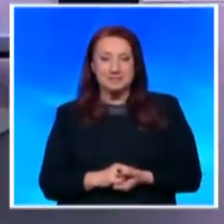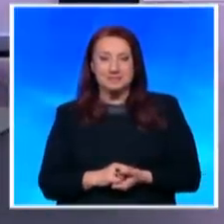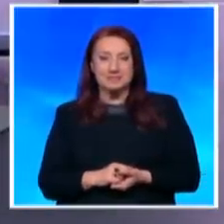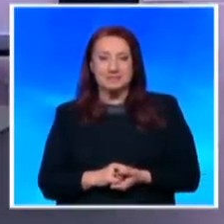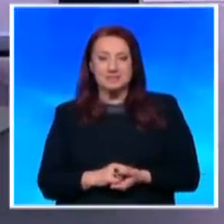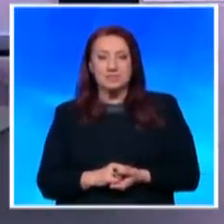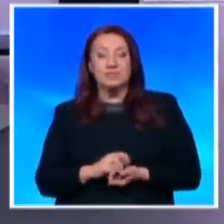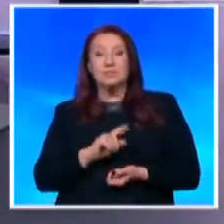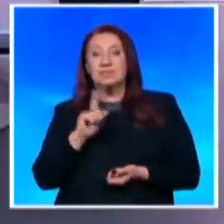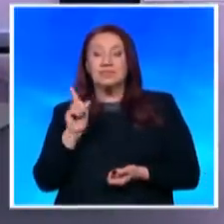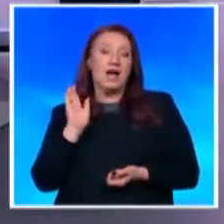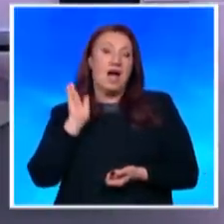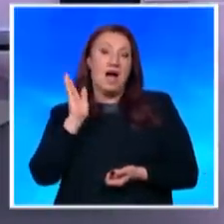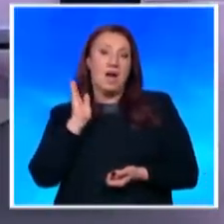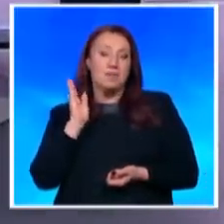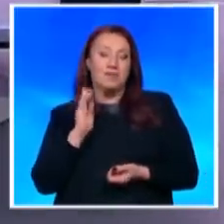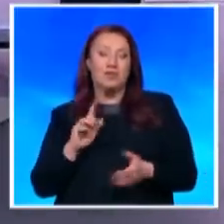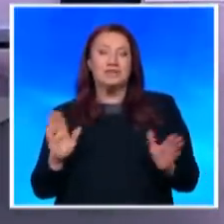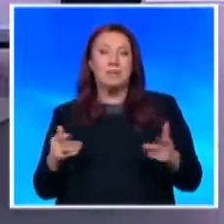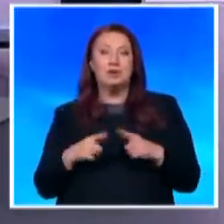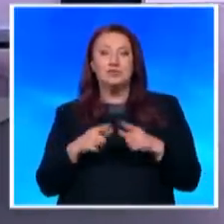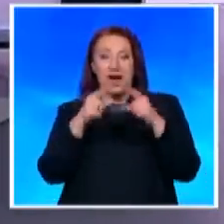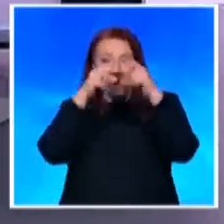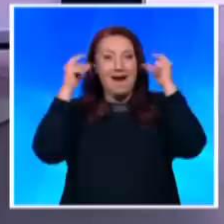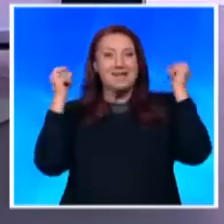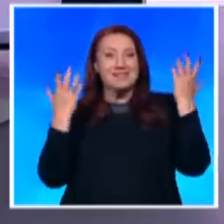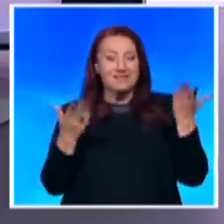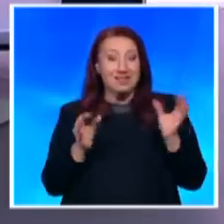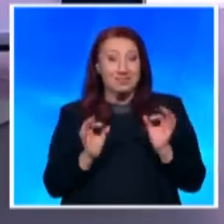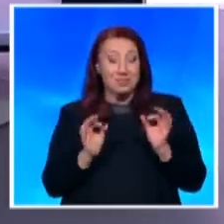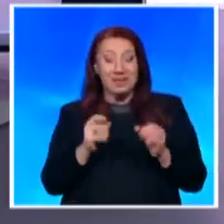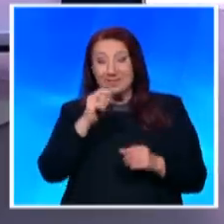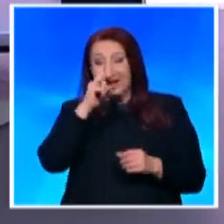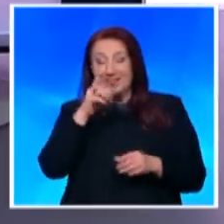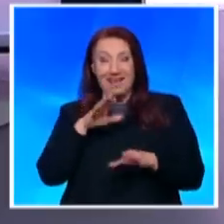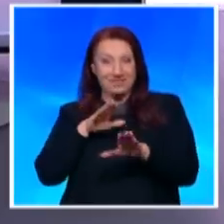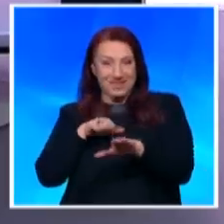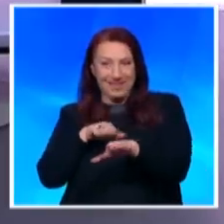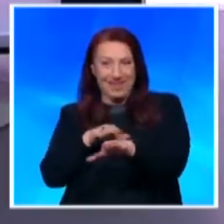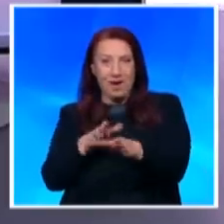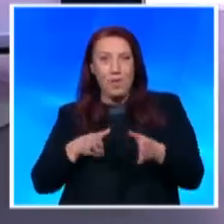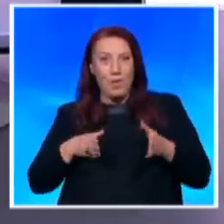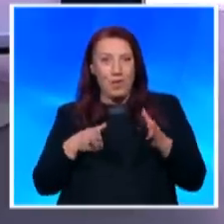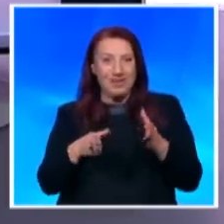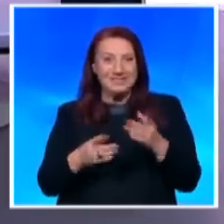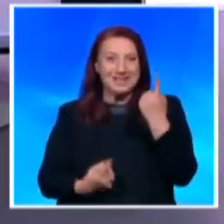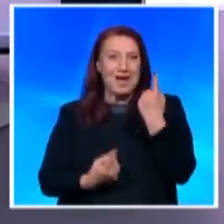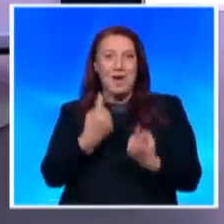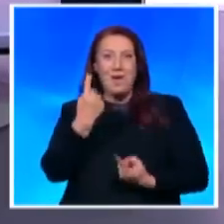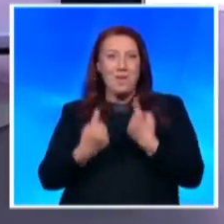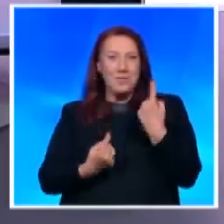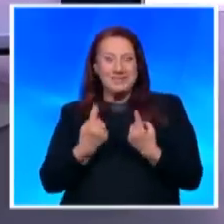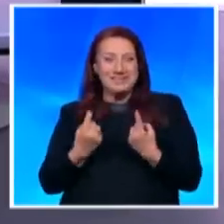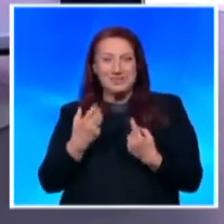а в Габрово е време за карнавал. В този час по главната улица преминава хумористично шествие. В атмосферата ни пренася Мариана